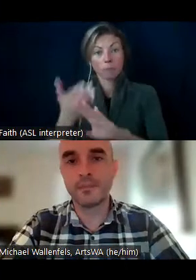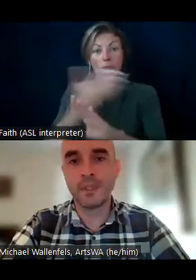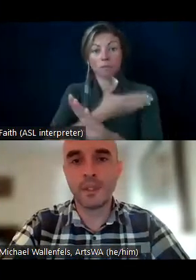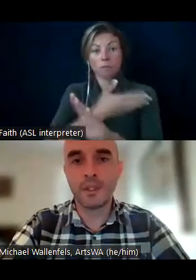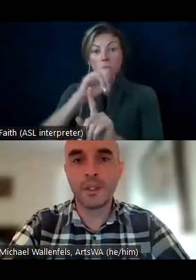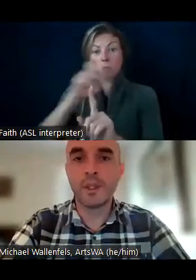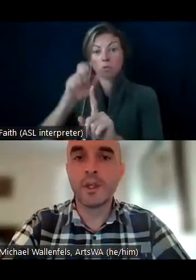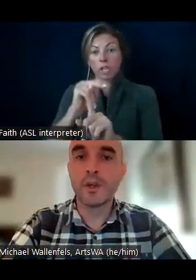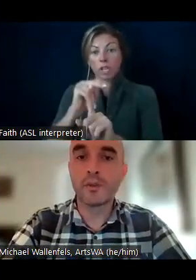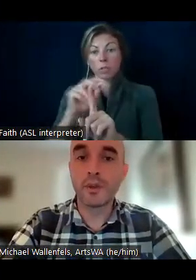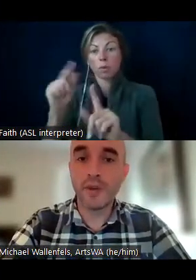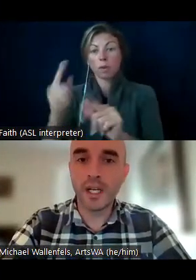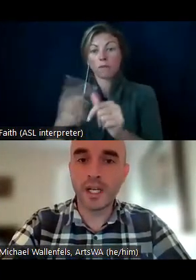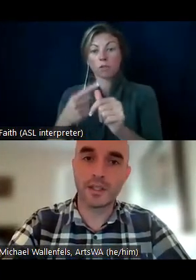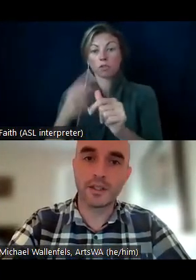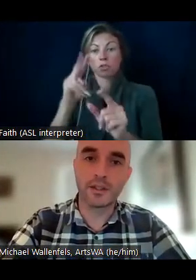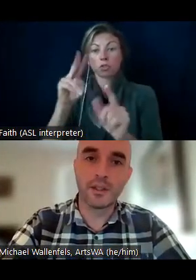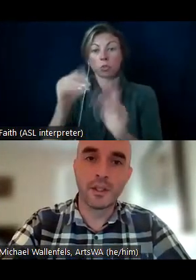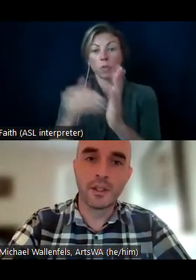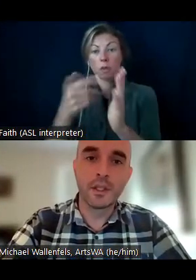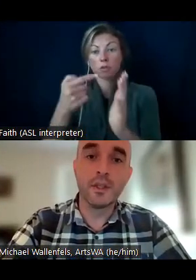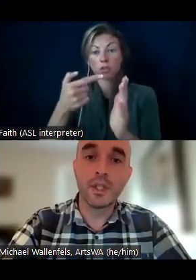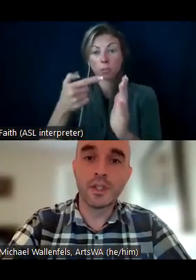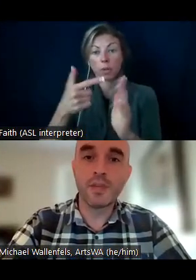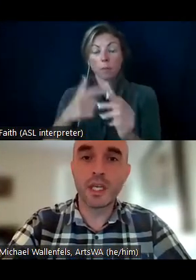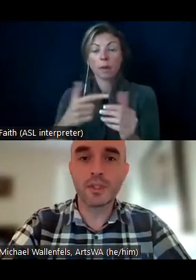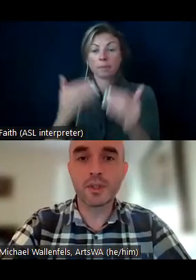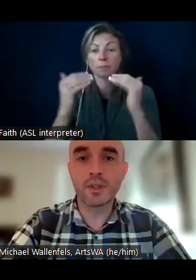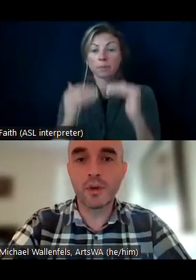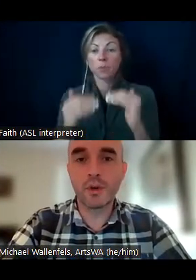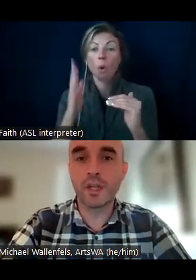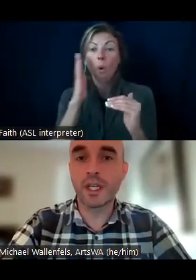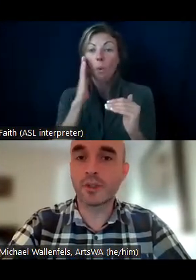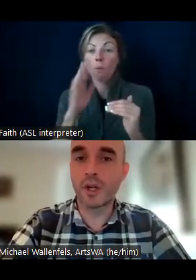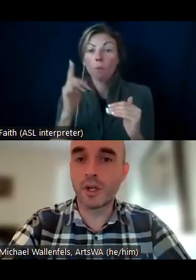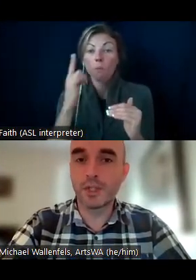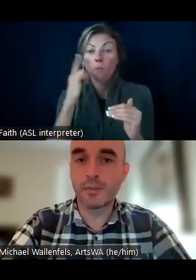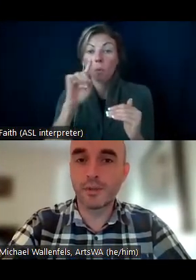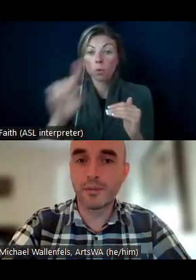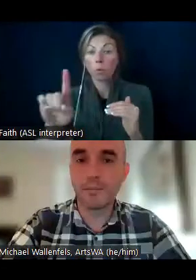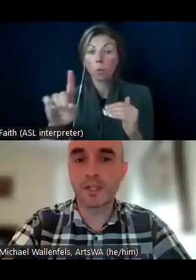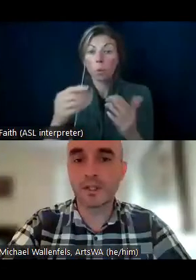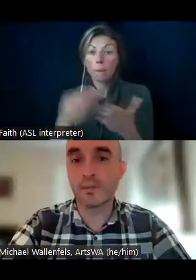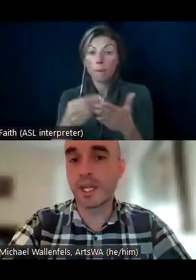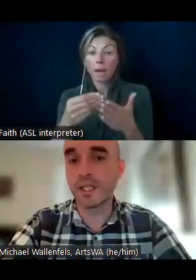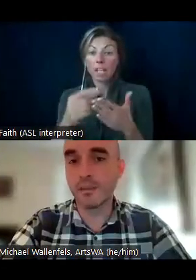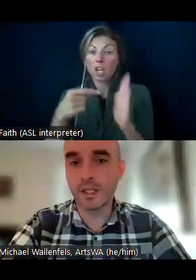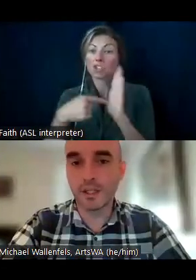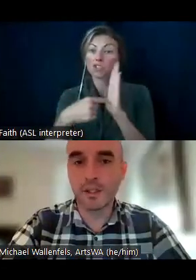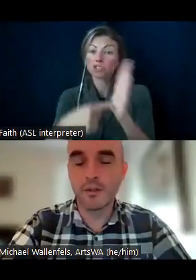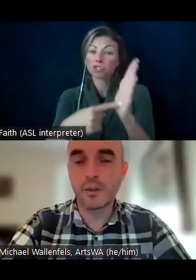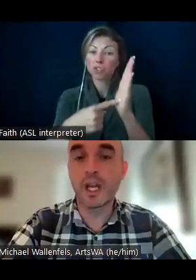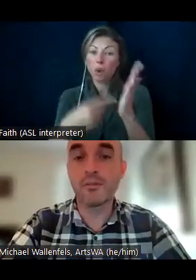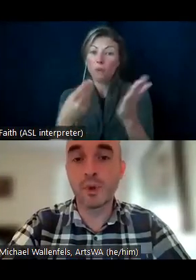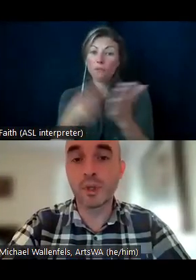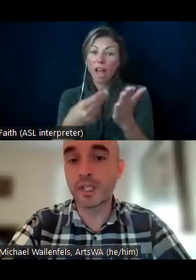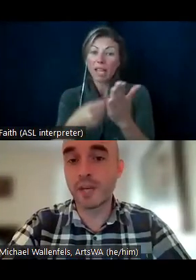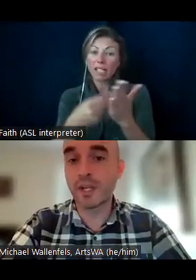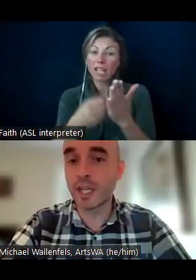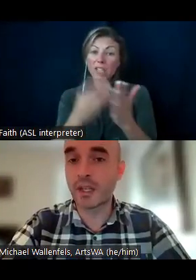이전에 운영하고 있어야 합니다. 그다음에 재정 부분은 팬데믹으로 해서 재정적인